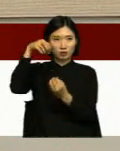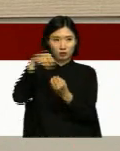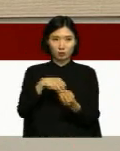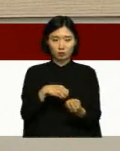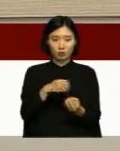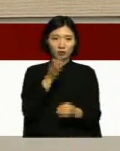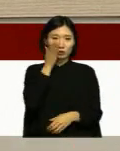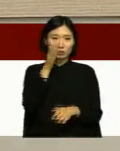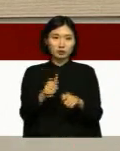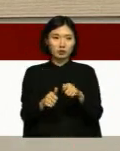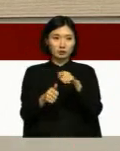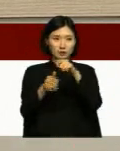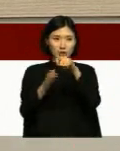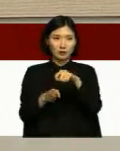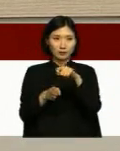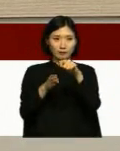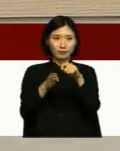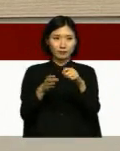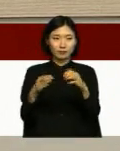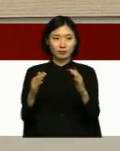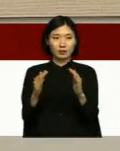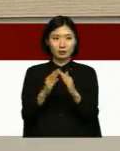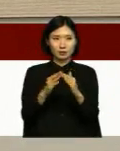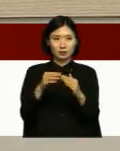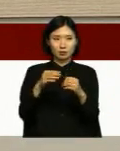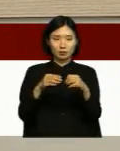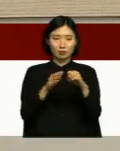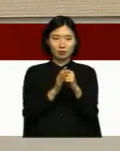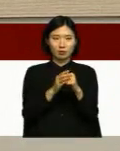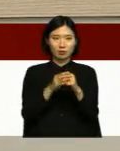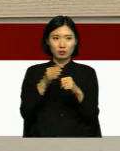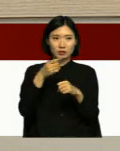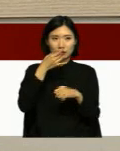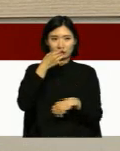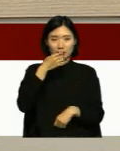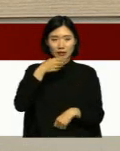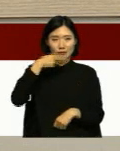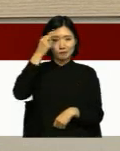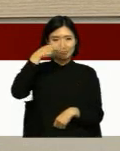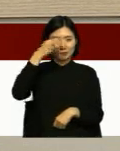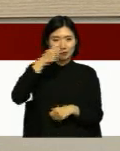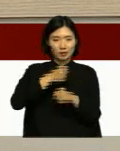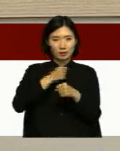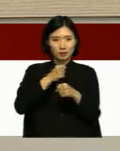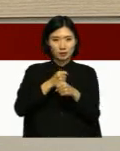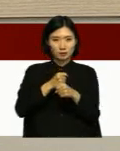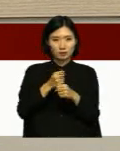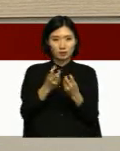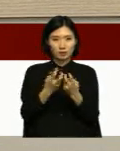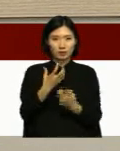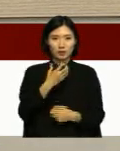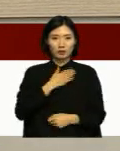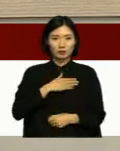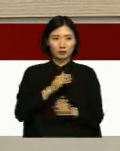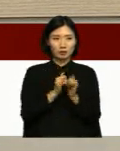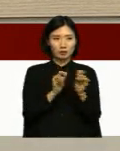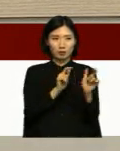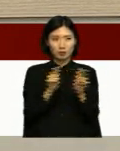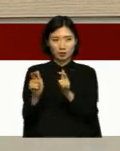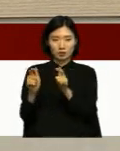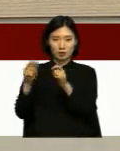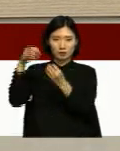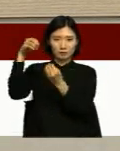막걸리 제조 그런 기술을 가진 분들도 계시고요. 그래서 좀 그런 좀 아직까지 이렇게 좀 이어내려고